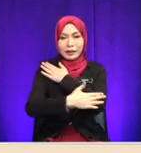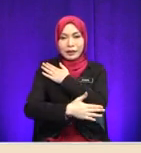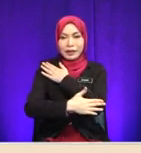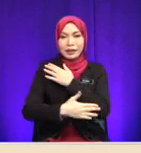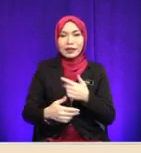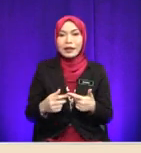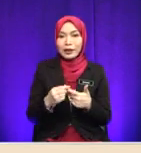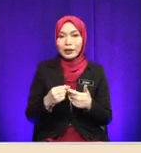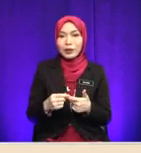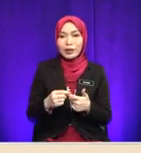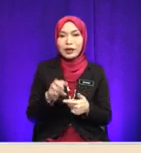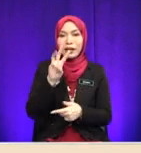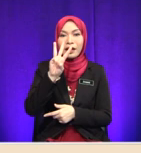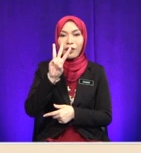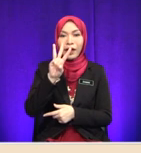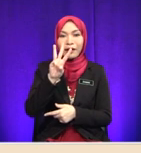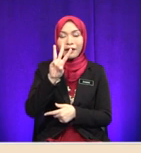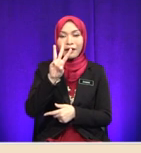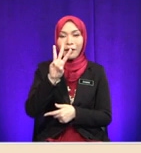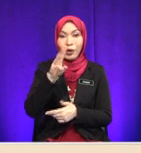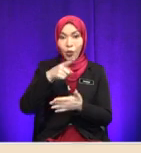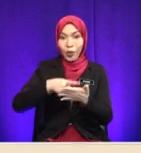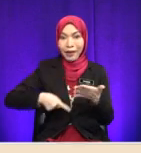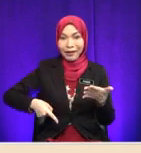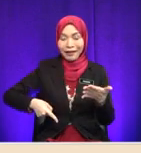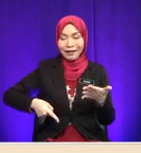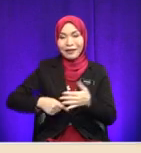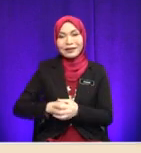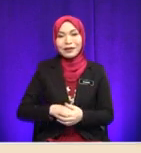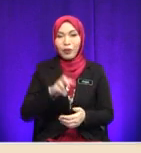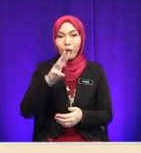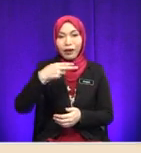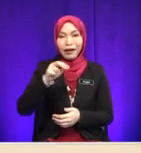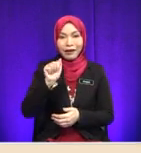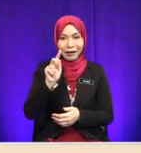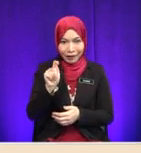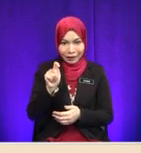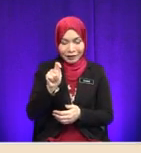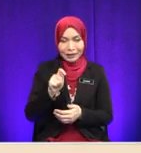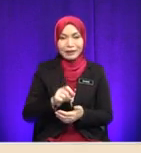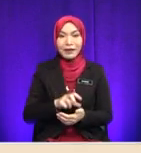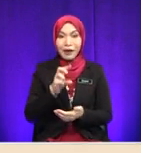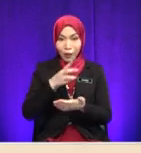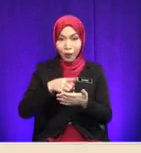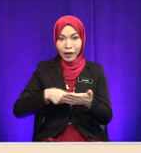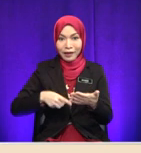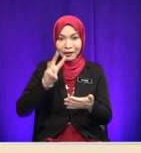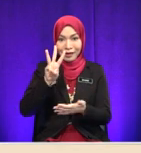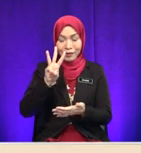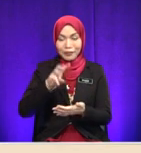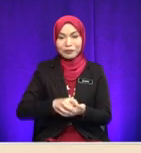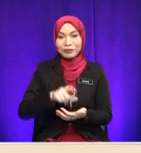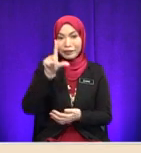hendak diketahui sebelum membaca. L ialah learn. Bermaksud dipelajari. Perkara yang